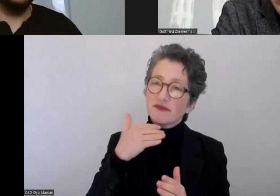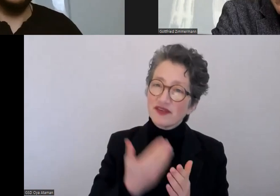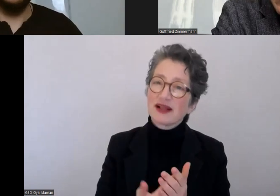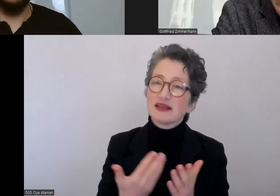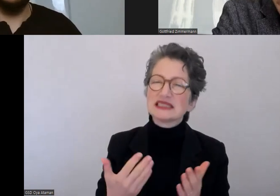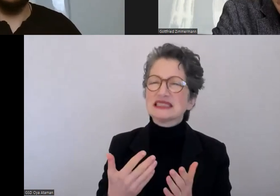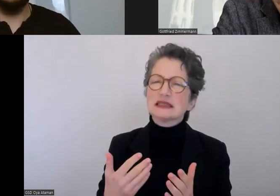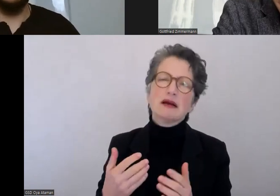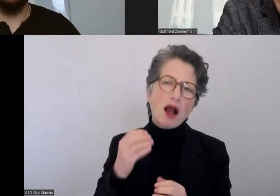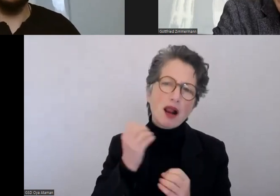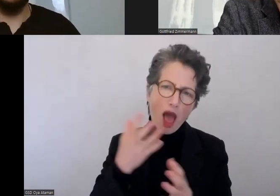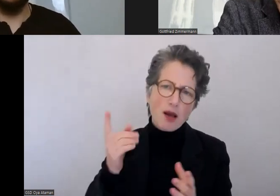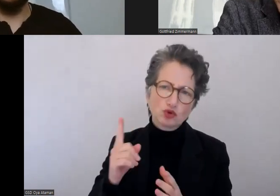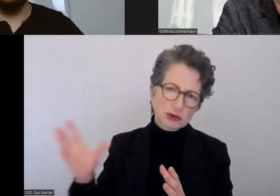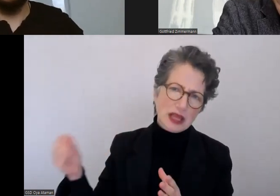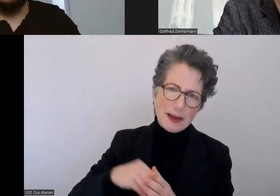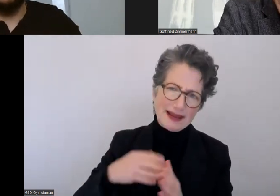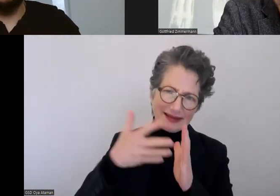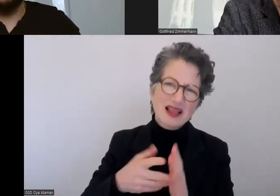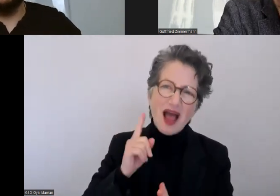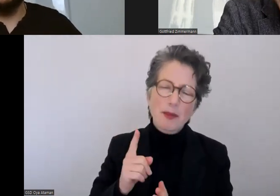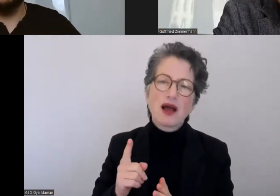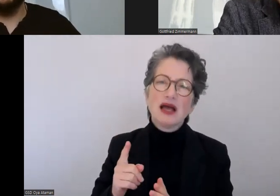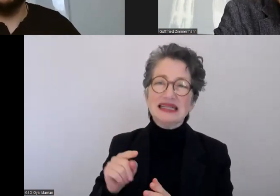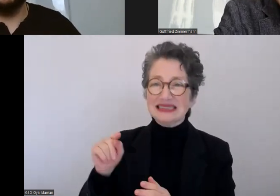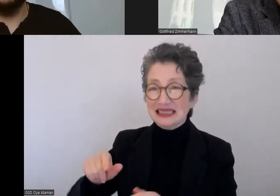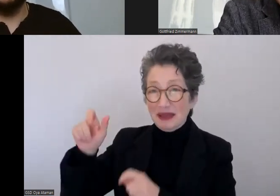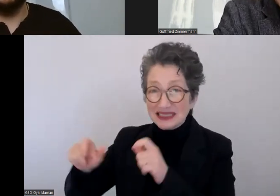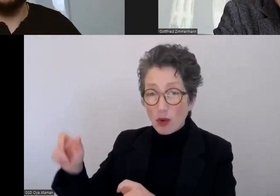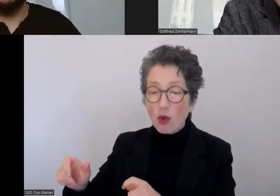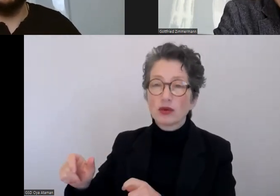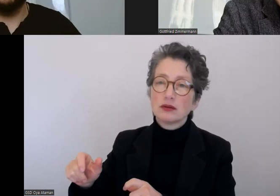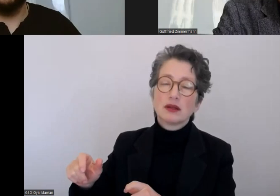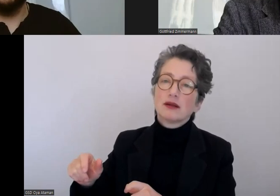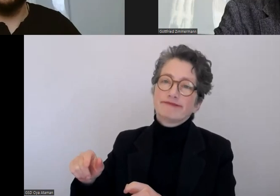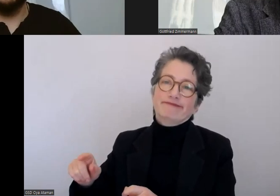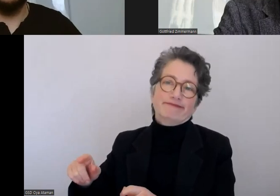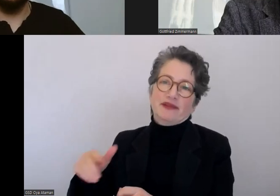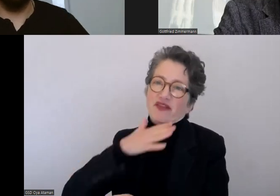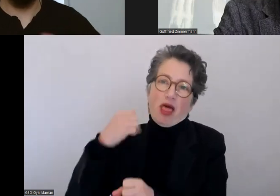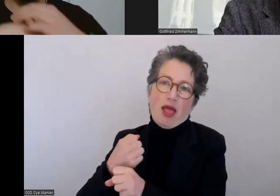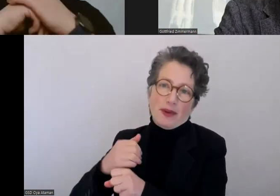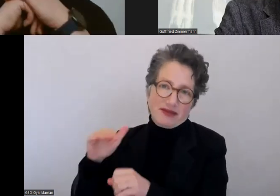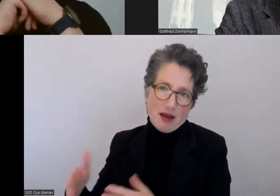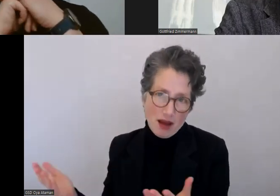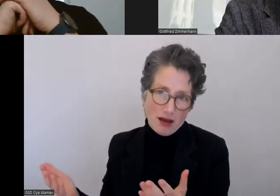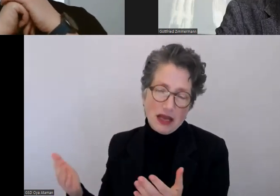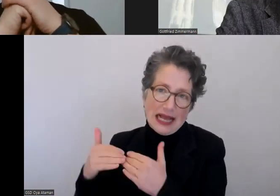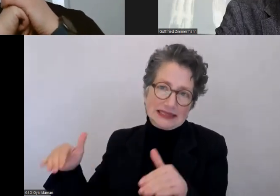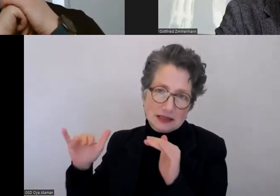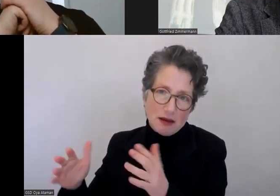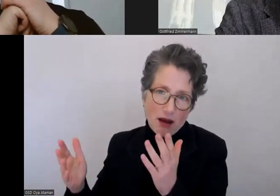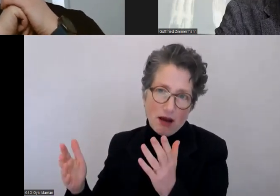selber zu testen, aber die Verfügbarkeit dieser Person ist auch schon begrenzt, weil eben viele das